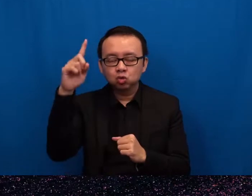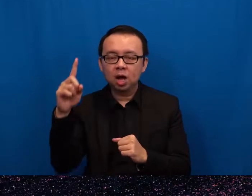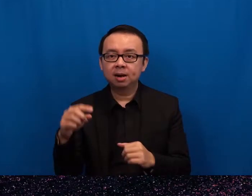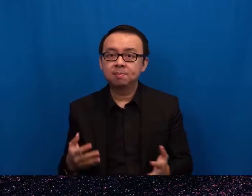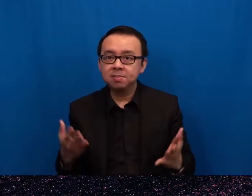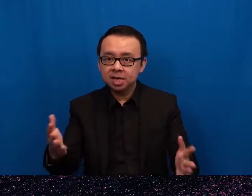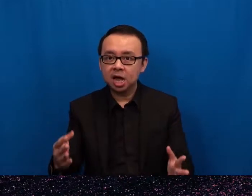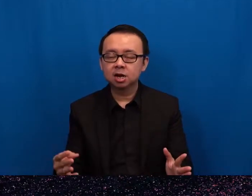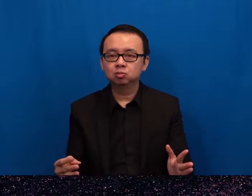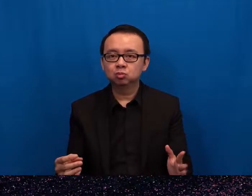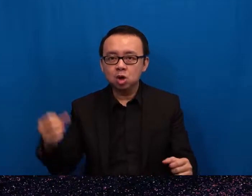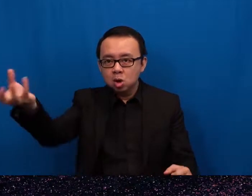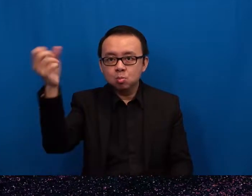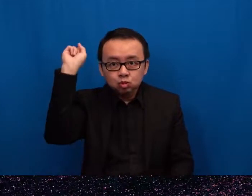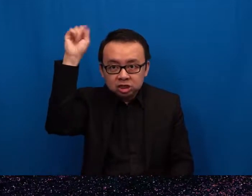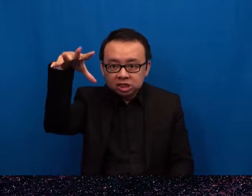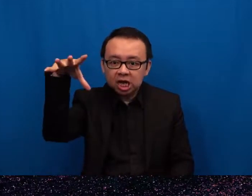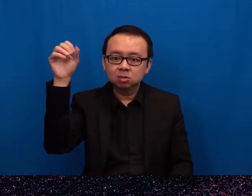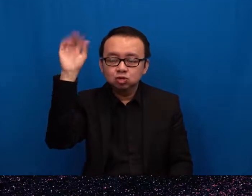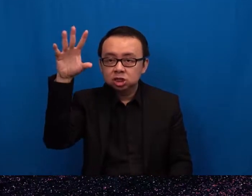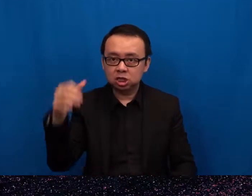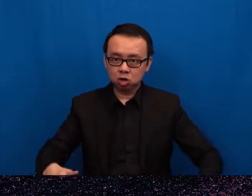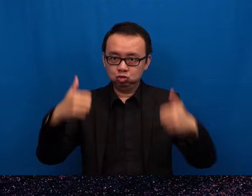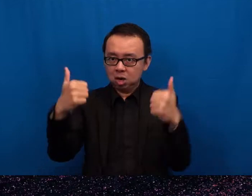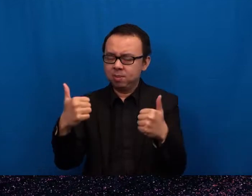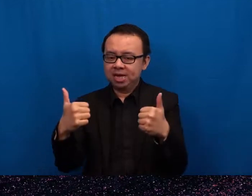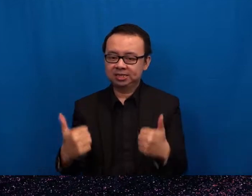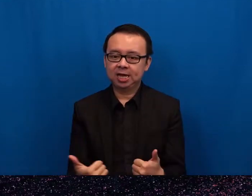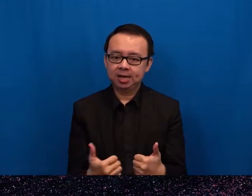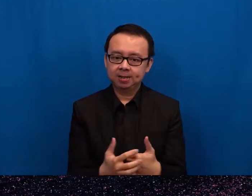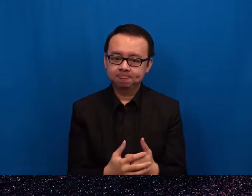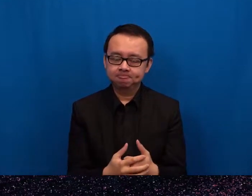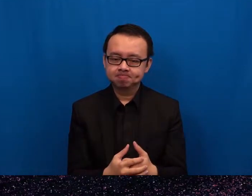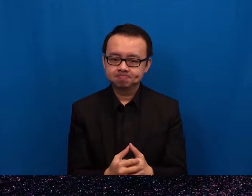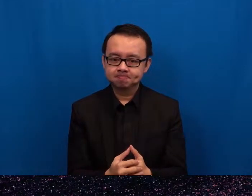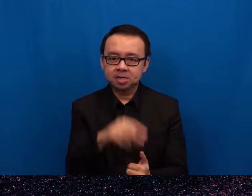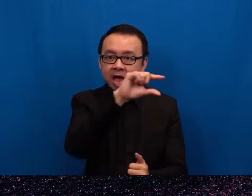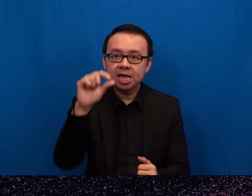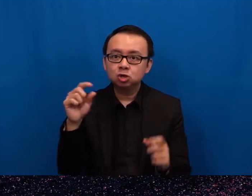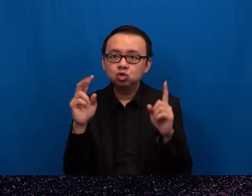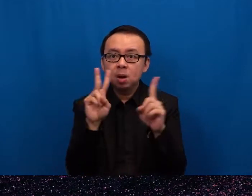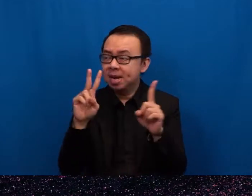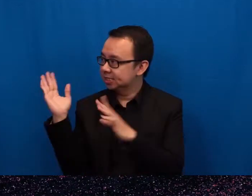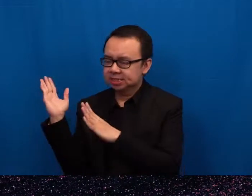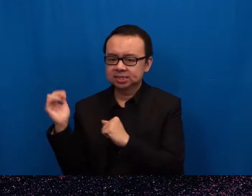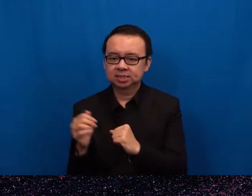menitik beratkan penginjilan. Bahkan orang membawa sapu tangan atau kain yang pernah dipakai oleh Paulus dan meletakkannya atas orang sakit.